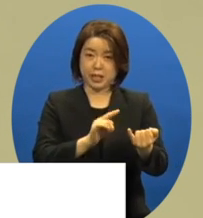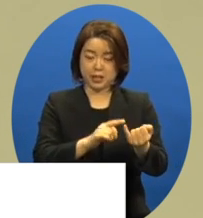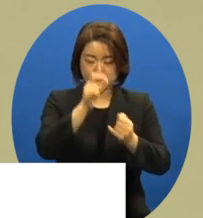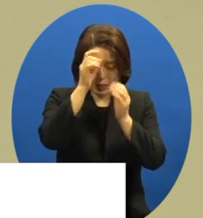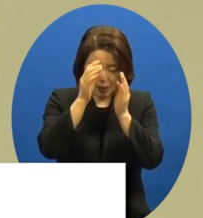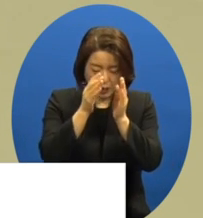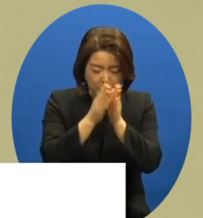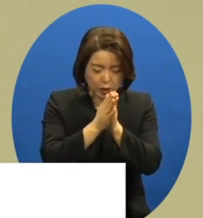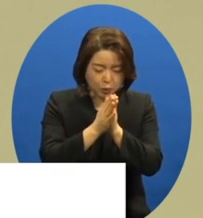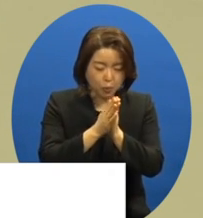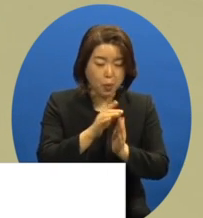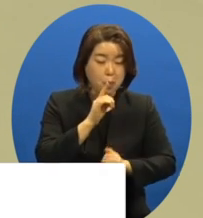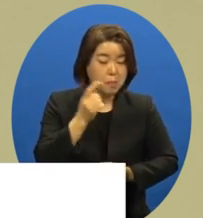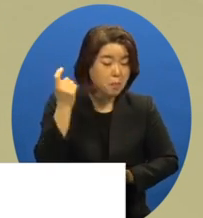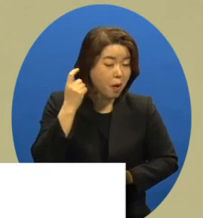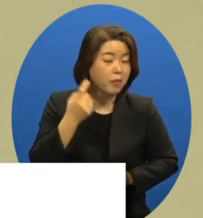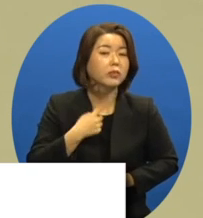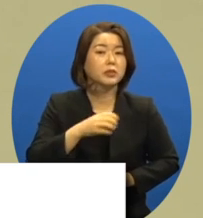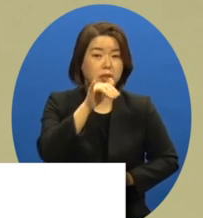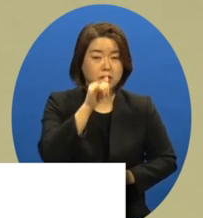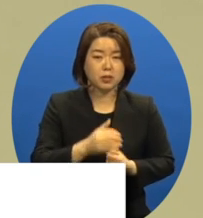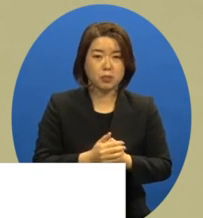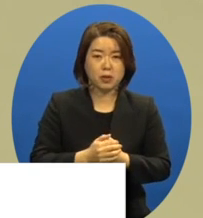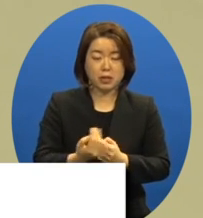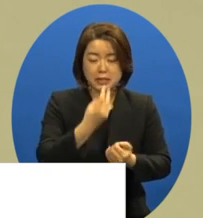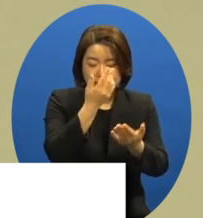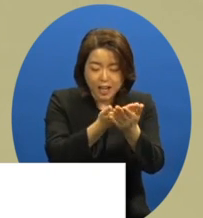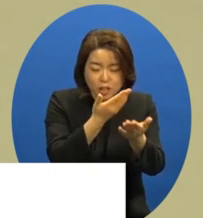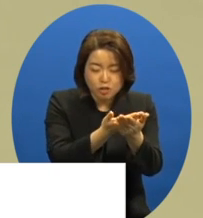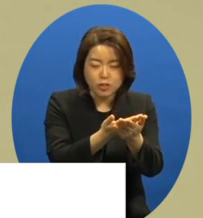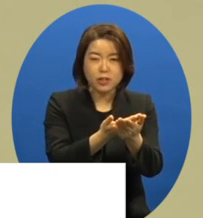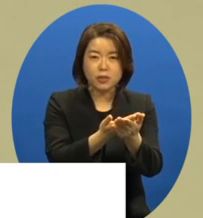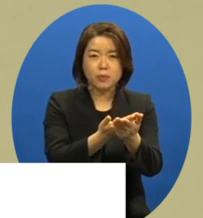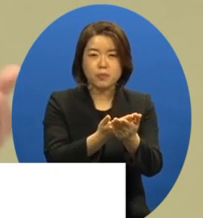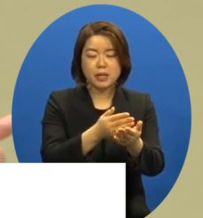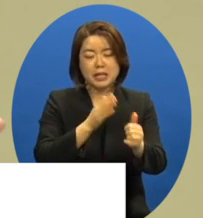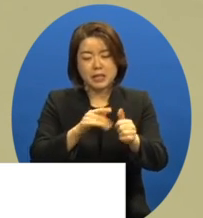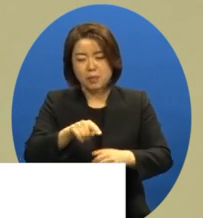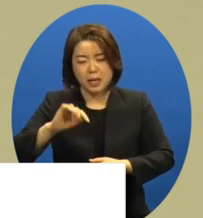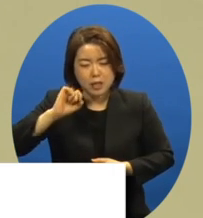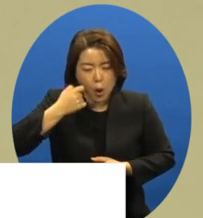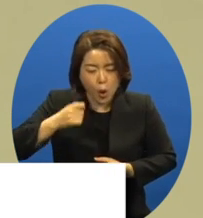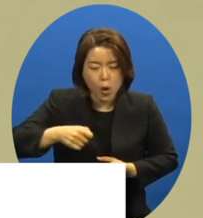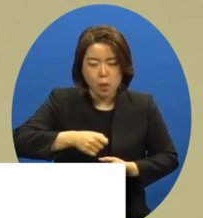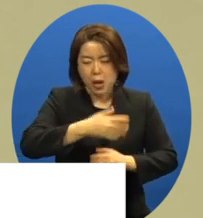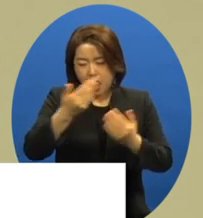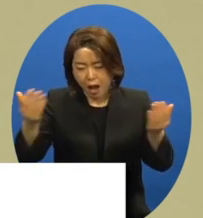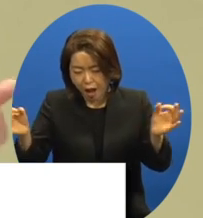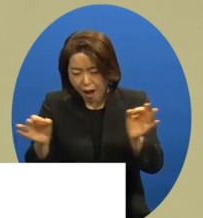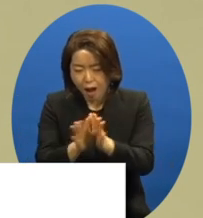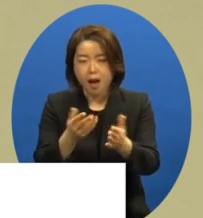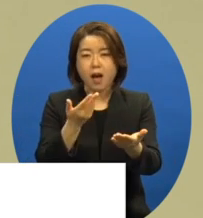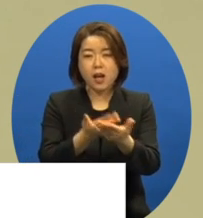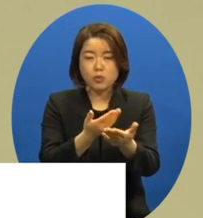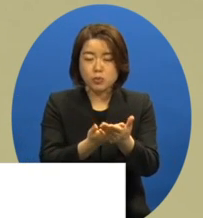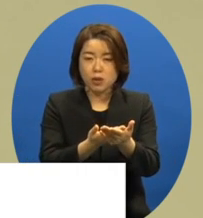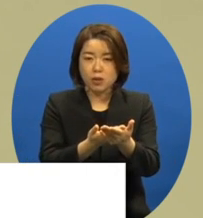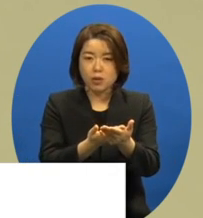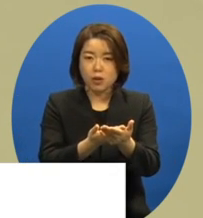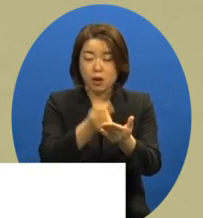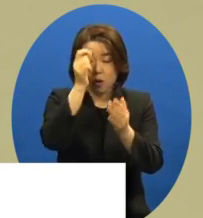기도하는 것을 들은 적이 있습니다. 살려주세요. 제발 이 어려움 지나가게 해주세요. 그렇게 기도